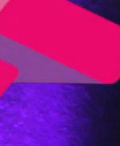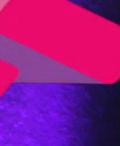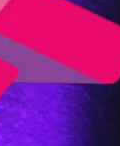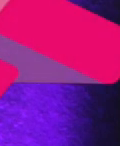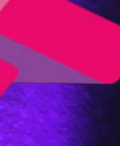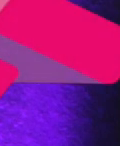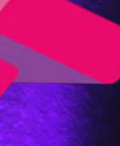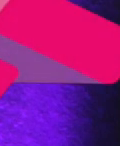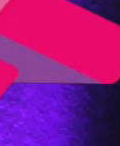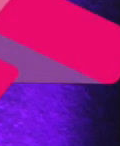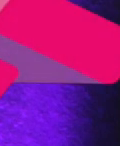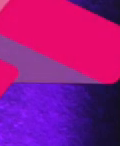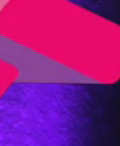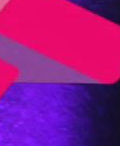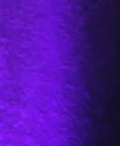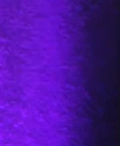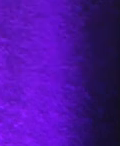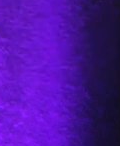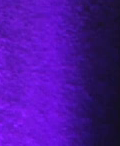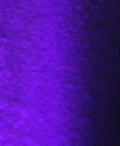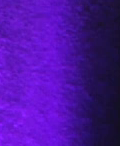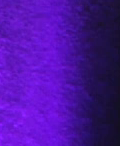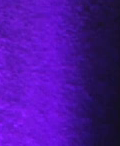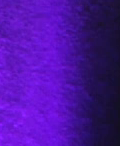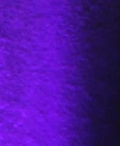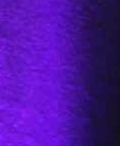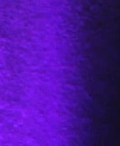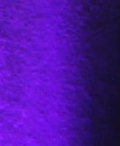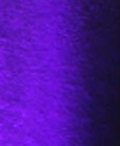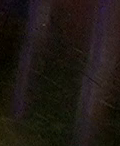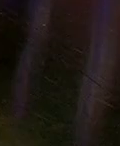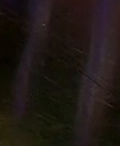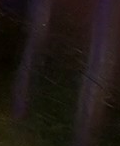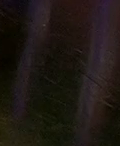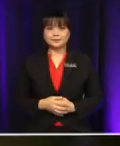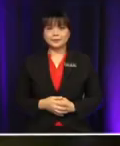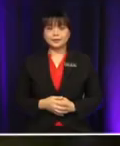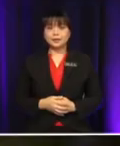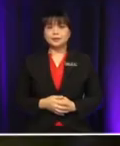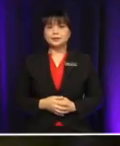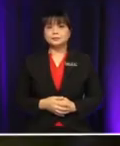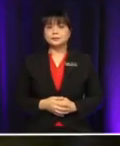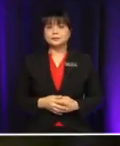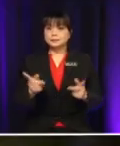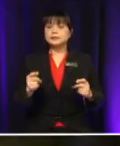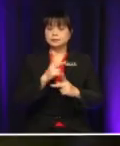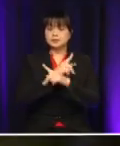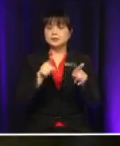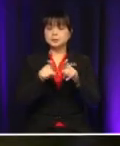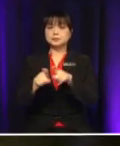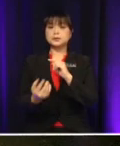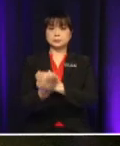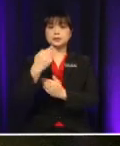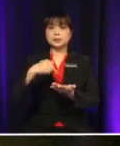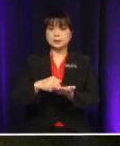Somad Petaling Jaya selango Hesi ulina Selamat datang bersama kami pada hari ini dan